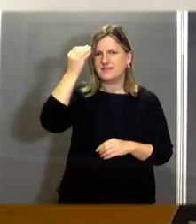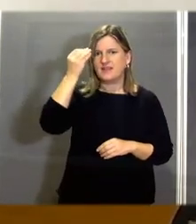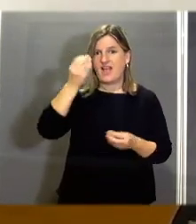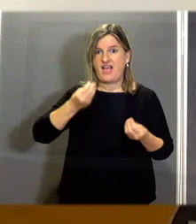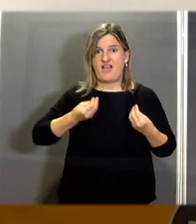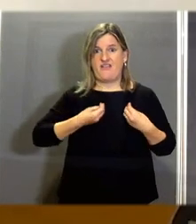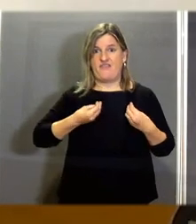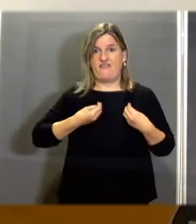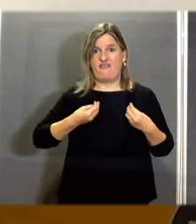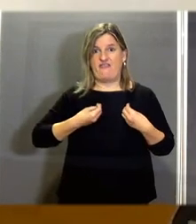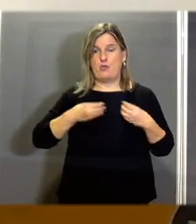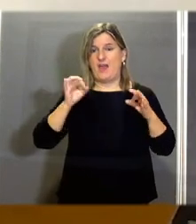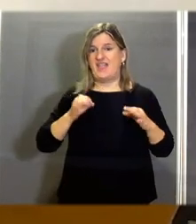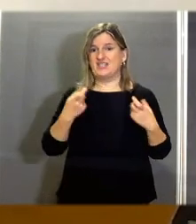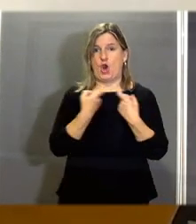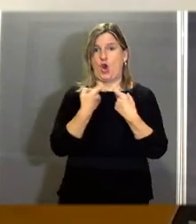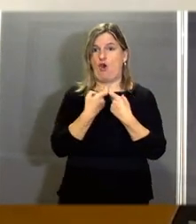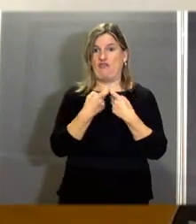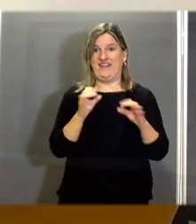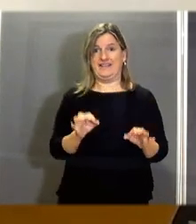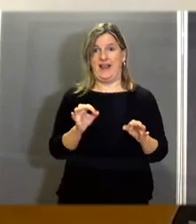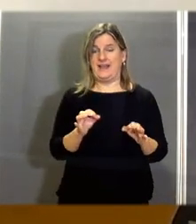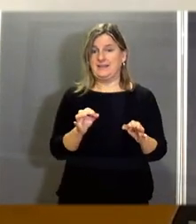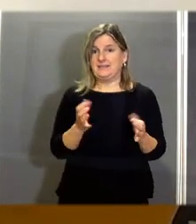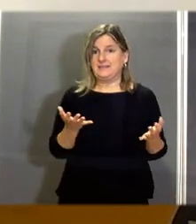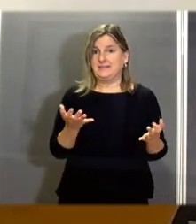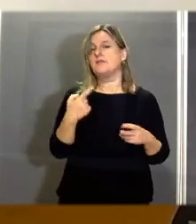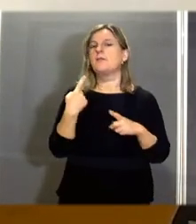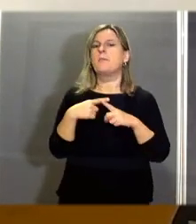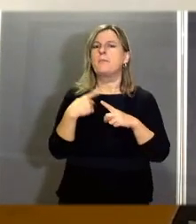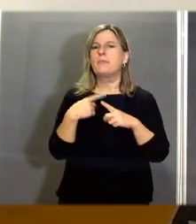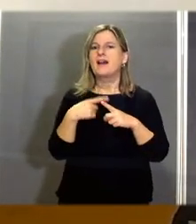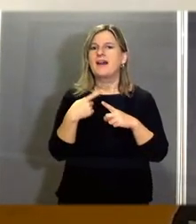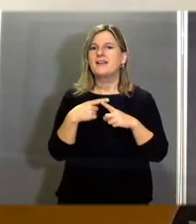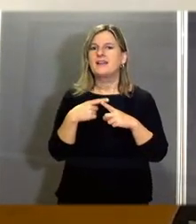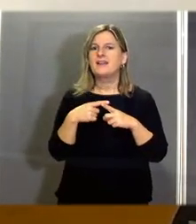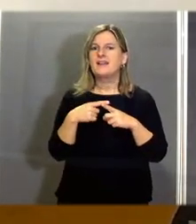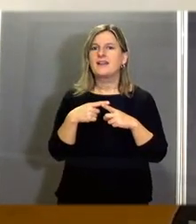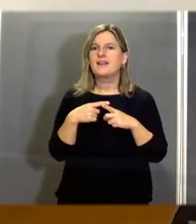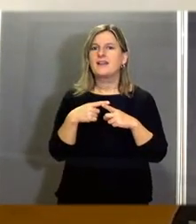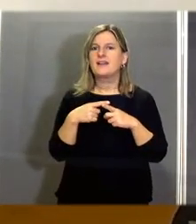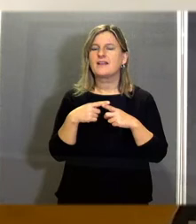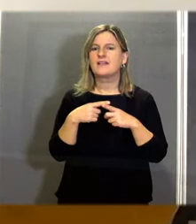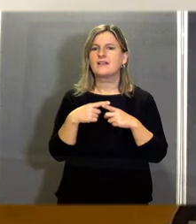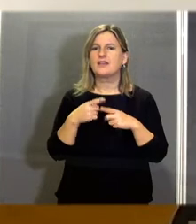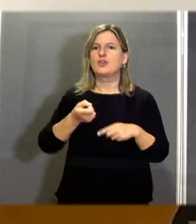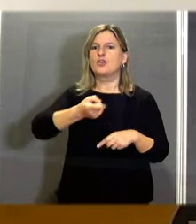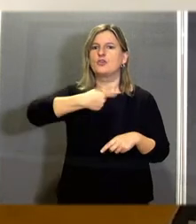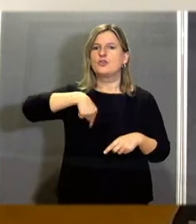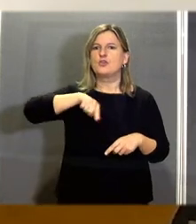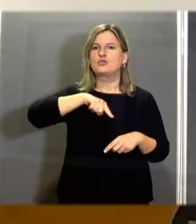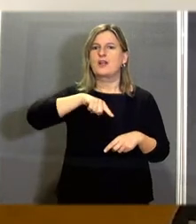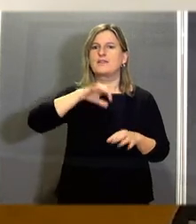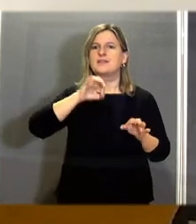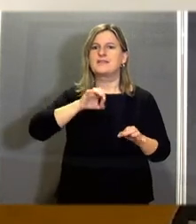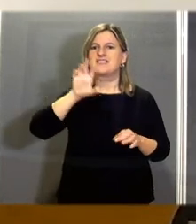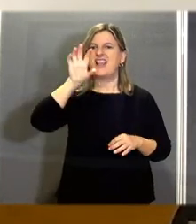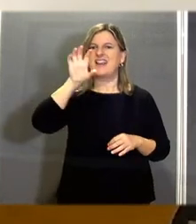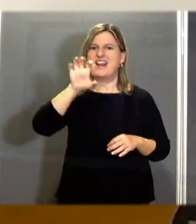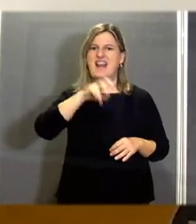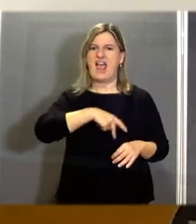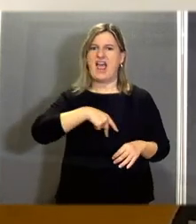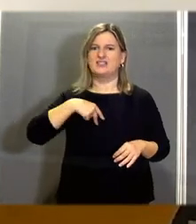viure és un conflicte. I som conflicte perquè som d'una nació oprimida, en